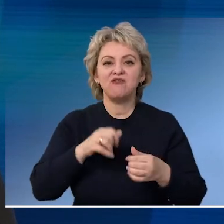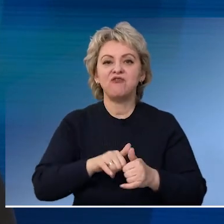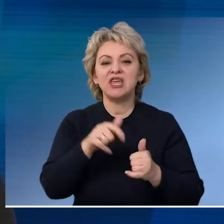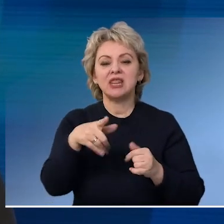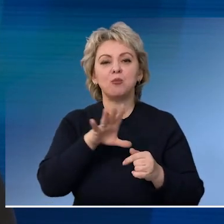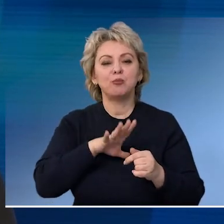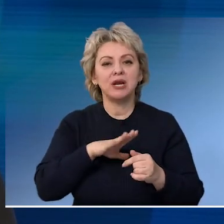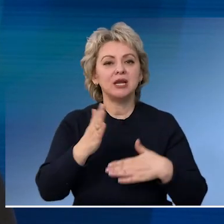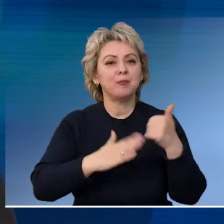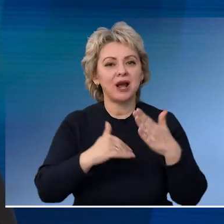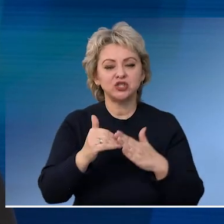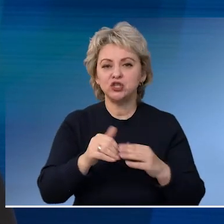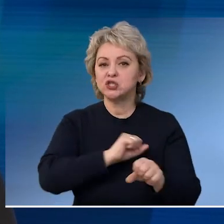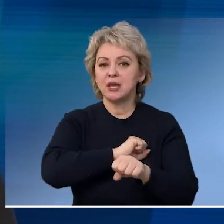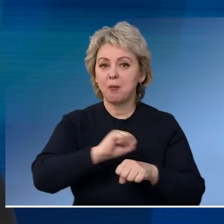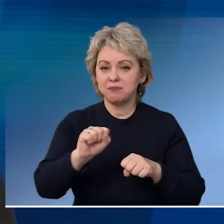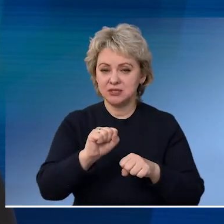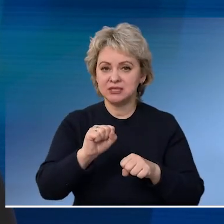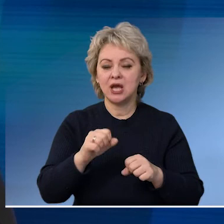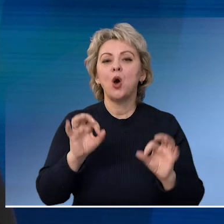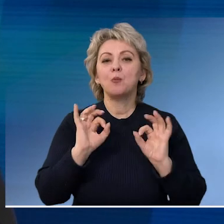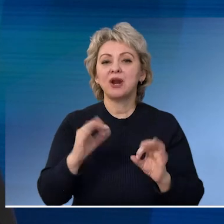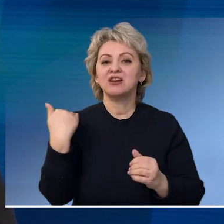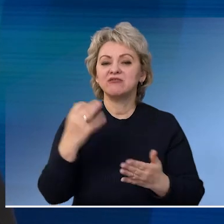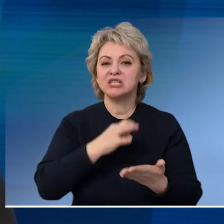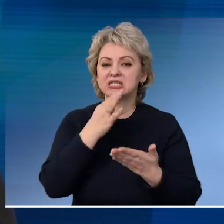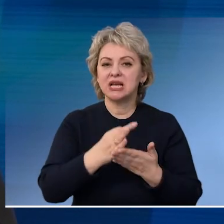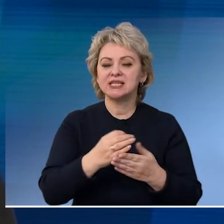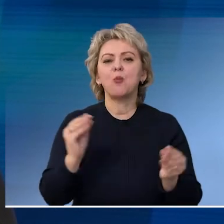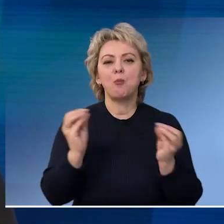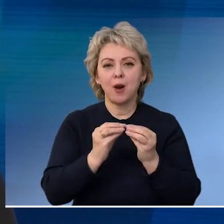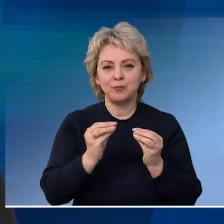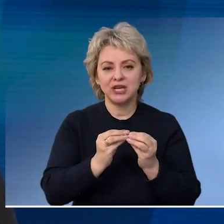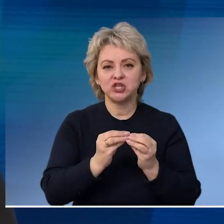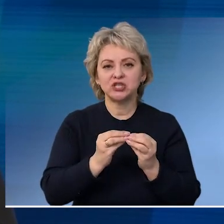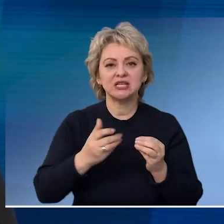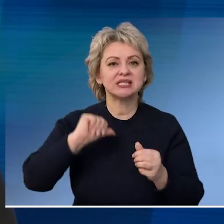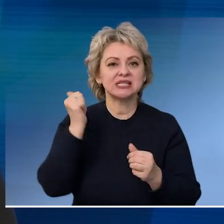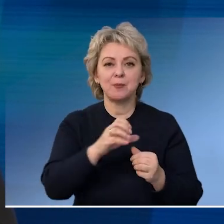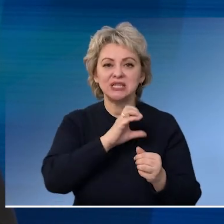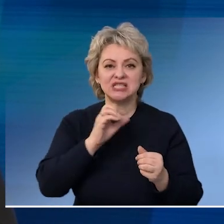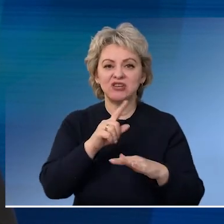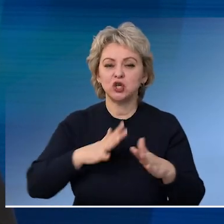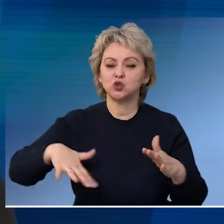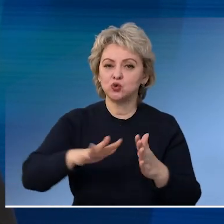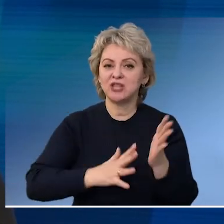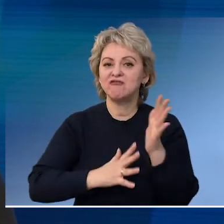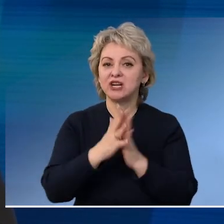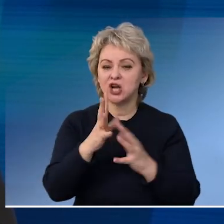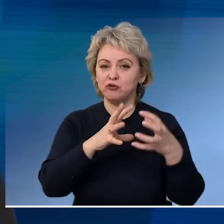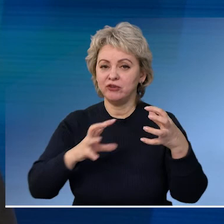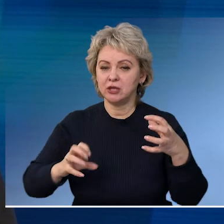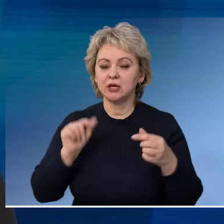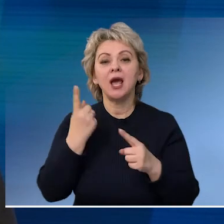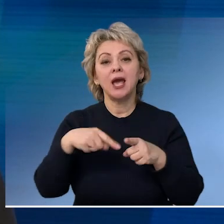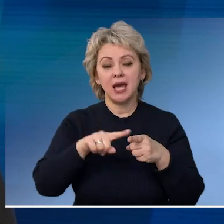всегда являются практически победителями. И правильно вы сказали, у нас по-прежнему самая северная зона возделывания